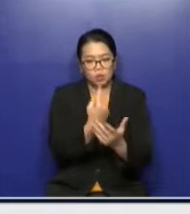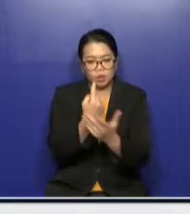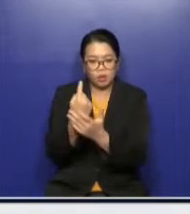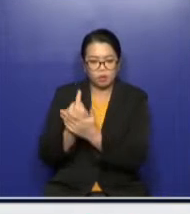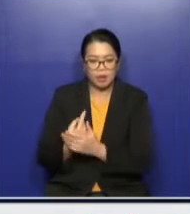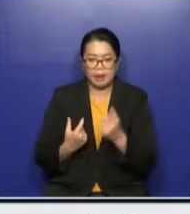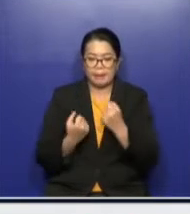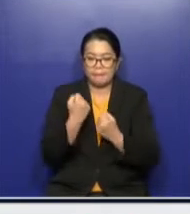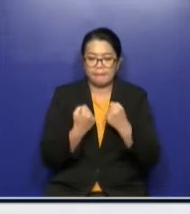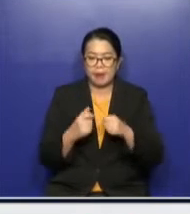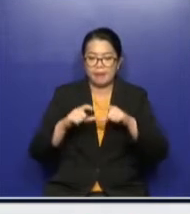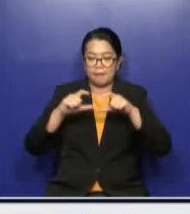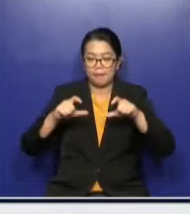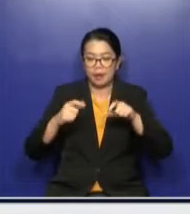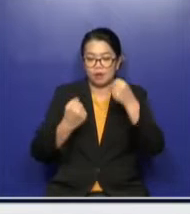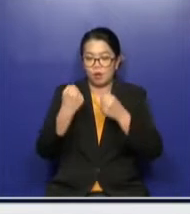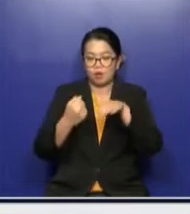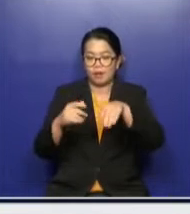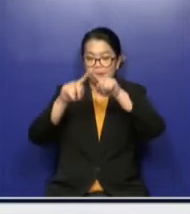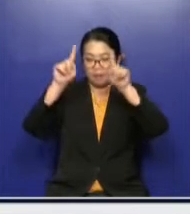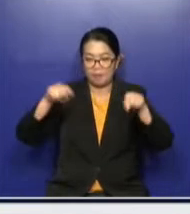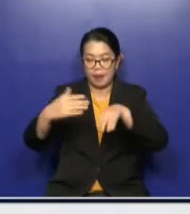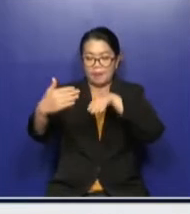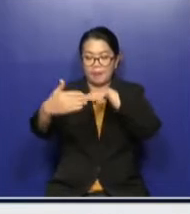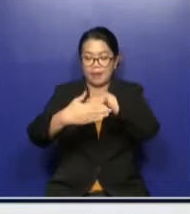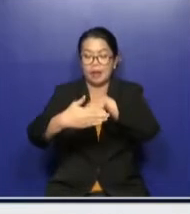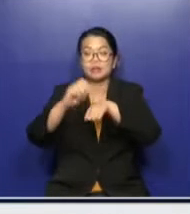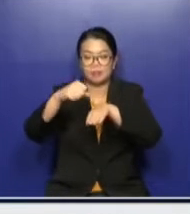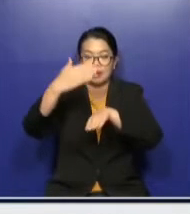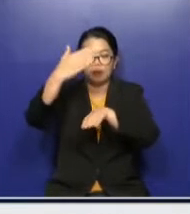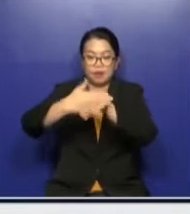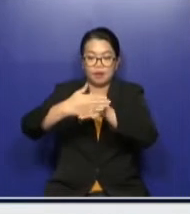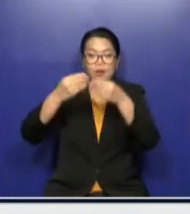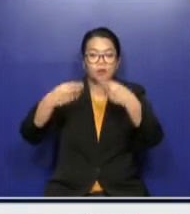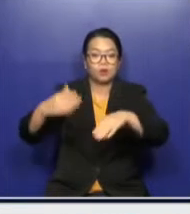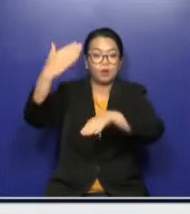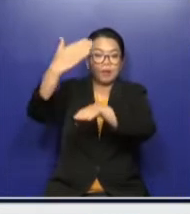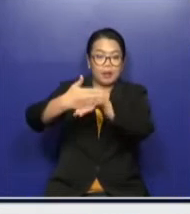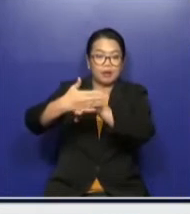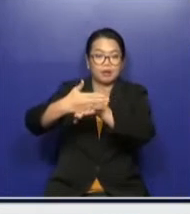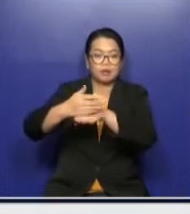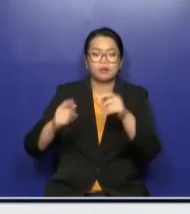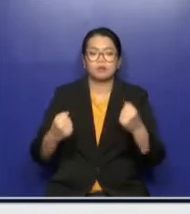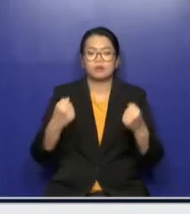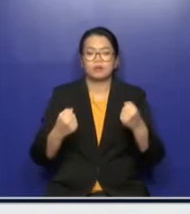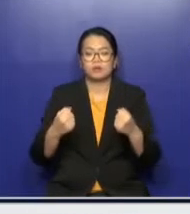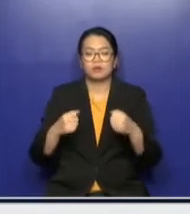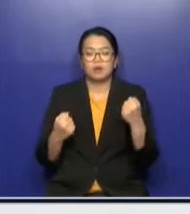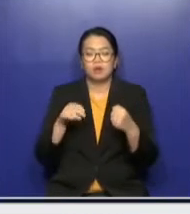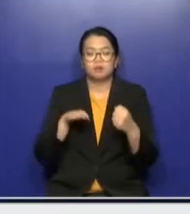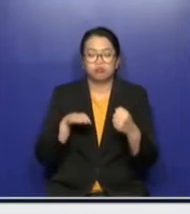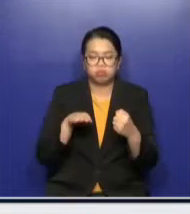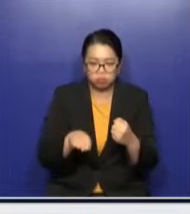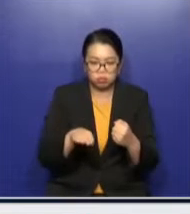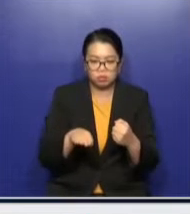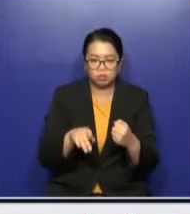จะมีบัตรหน้ารถใช่ไหมคะที่เป็นแผ่นมาให้ติดเนี่ยดิฉันว่ามันเป็นอิเล็กทรอนิกส์แล้วเนี่ยมันไม่น่ามีแบบนี้แหละ